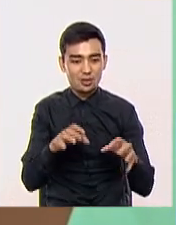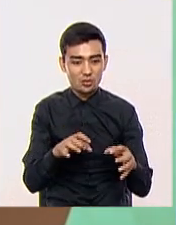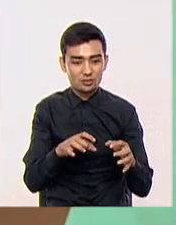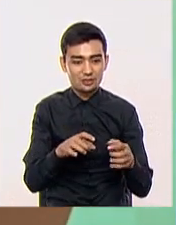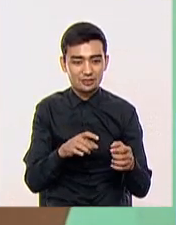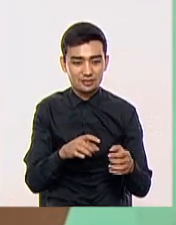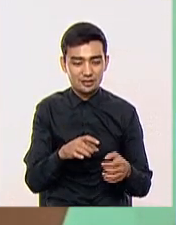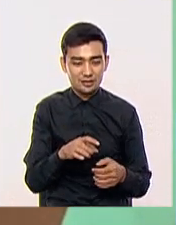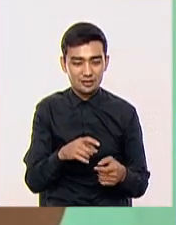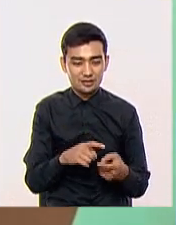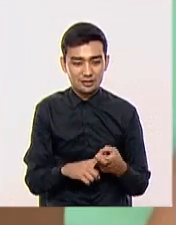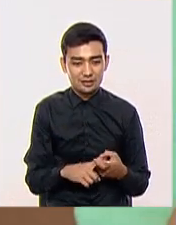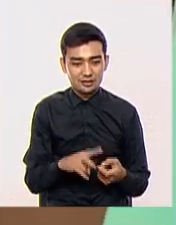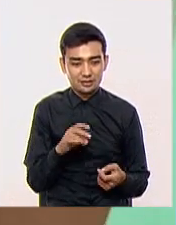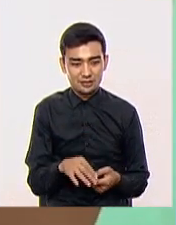тұлғаға емес.